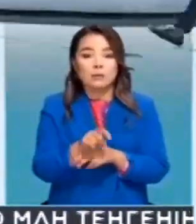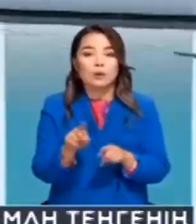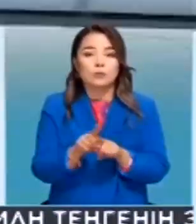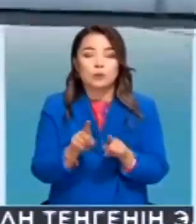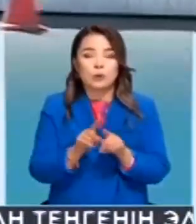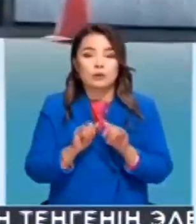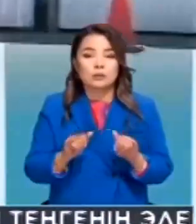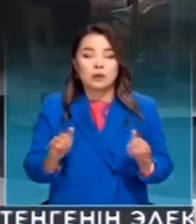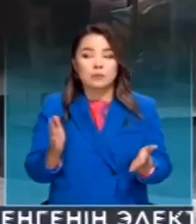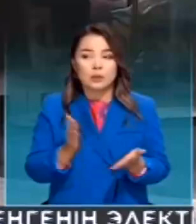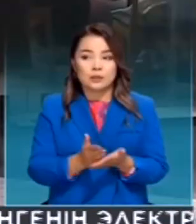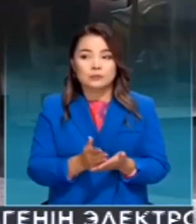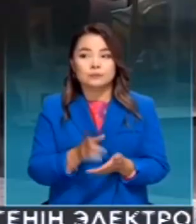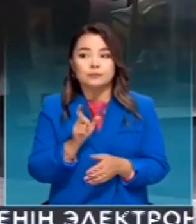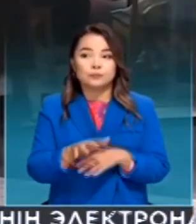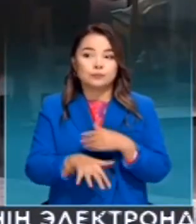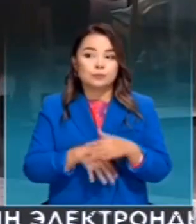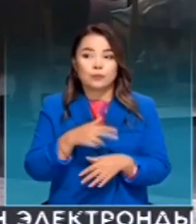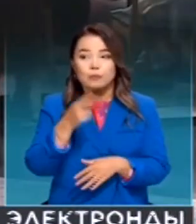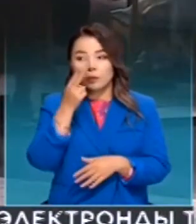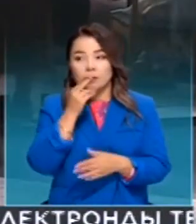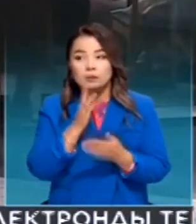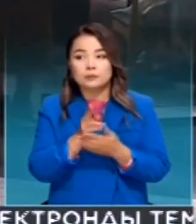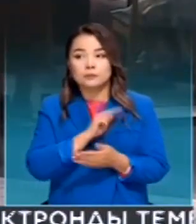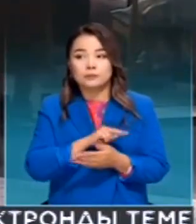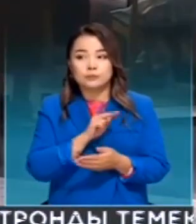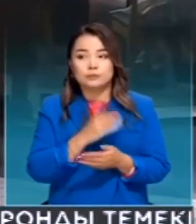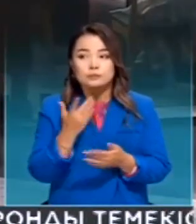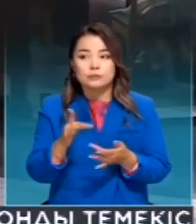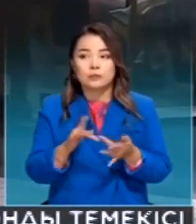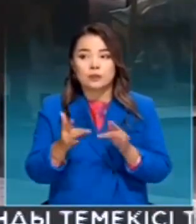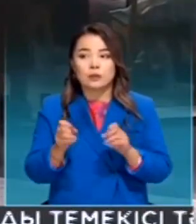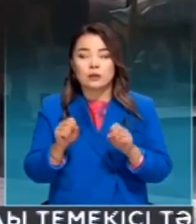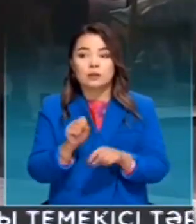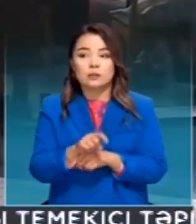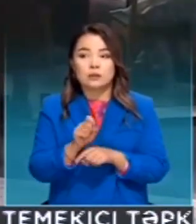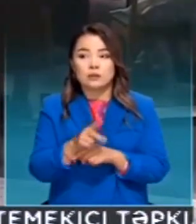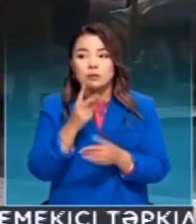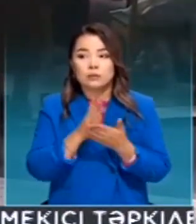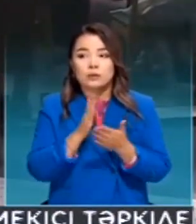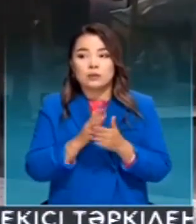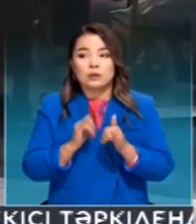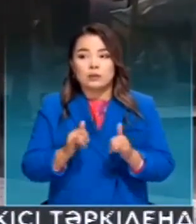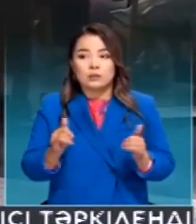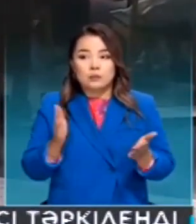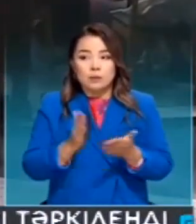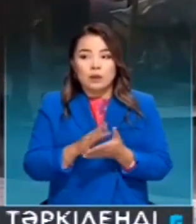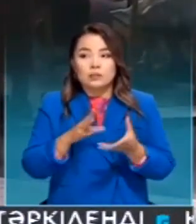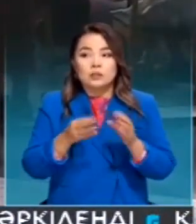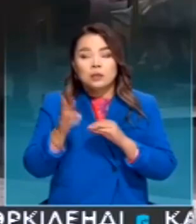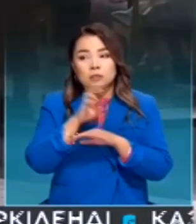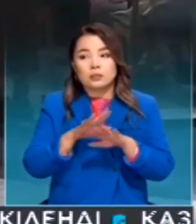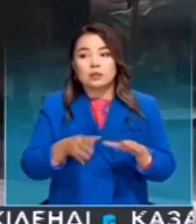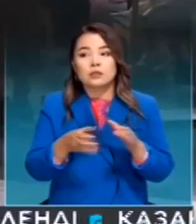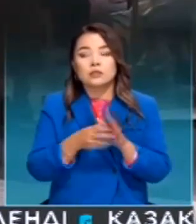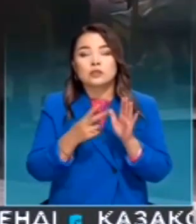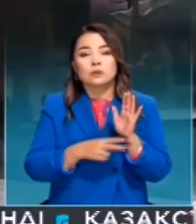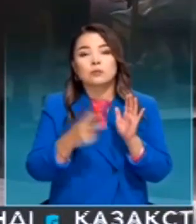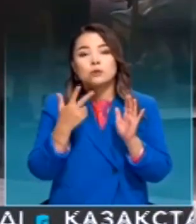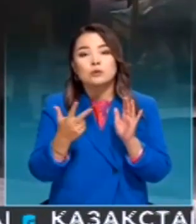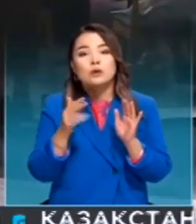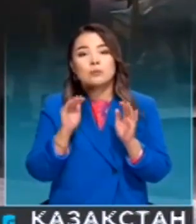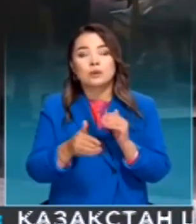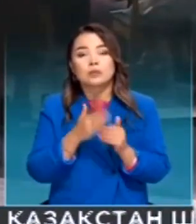саны да күрт өскен. Люди привыкли работать онлайн. Үйден тапсырыс берушілер қатары көбеюде. Жалпы елімізде 73 мыңнан